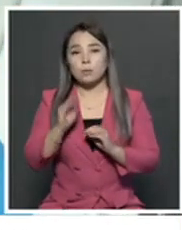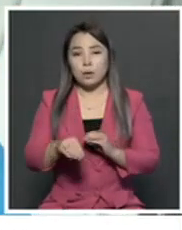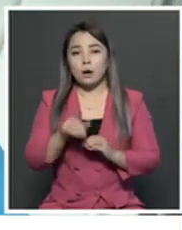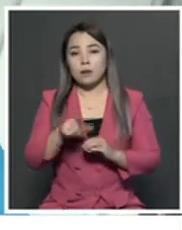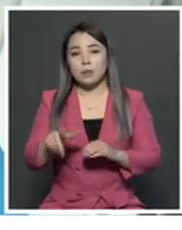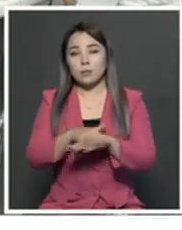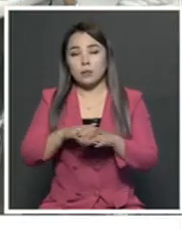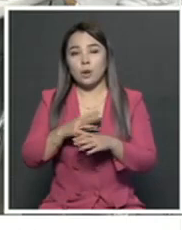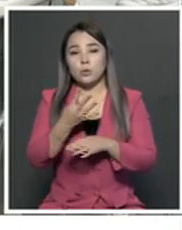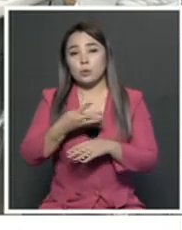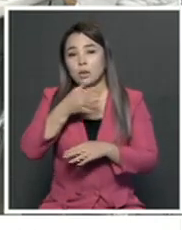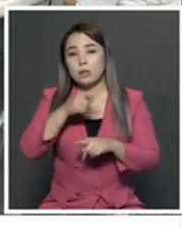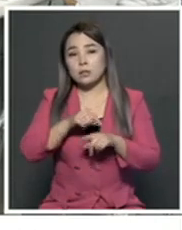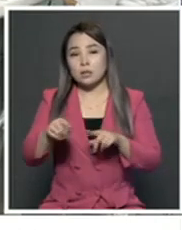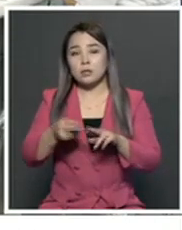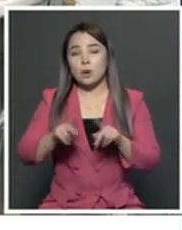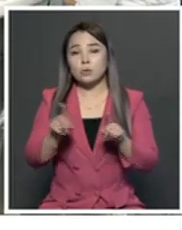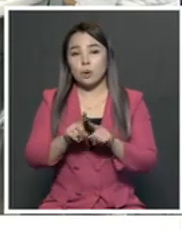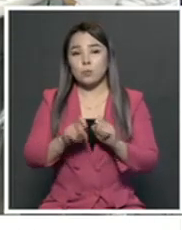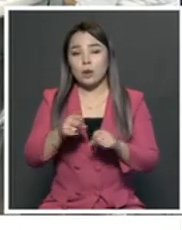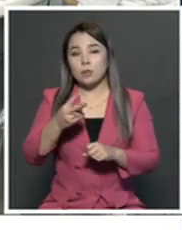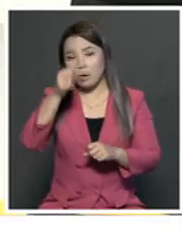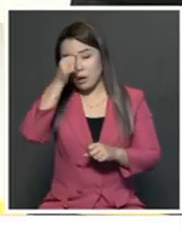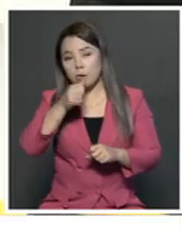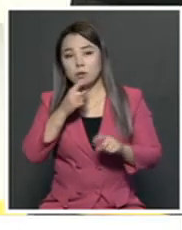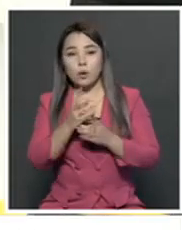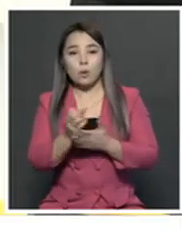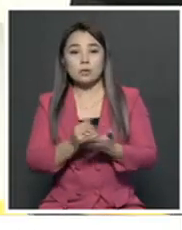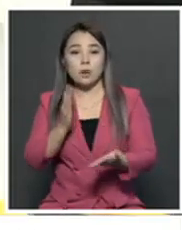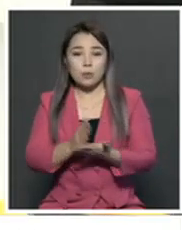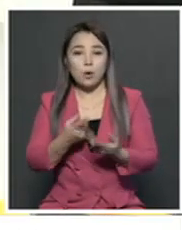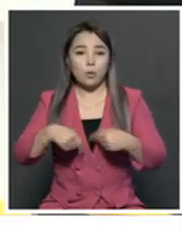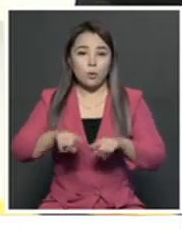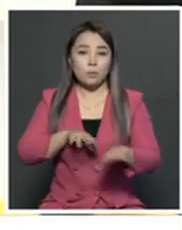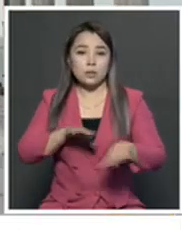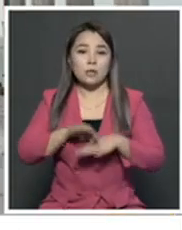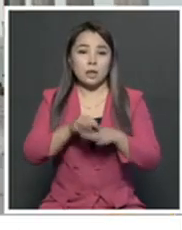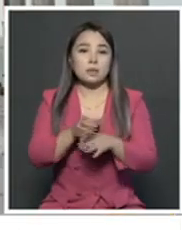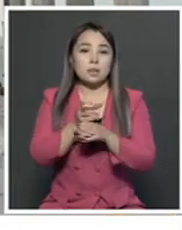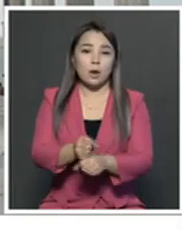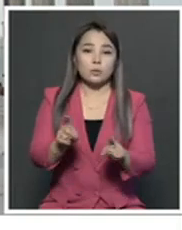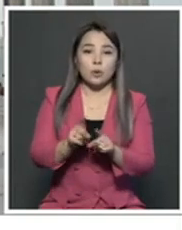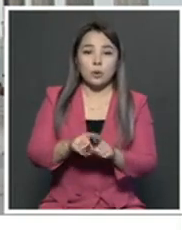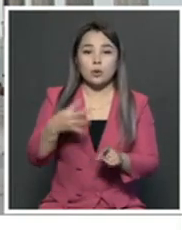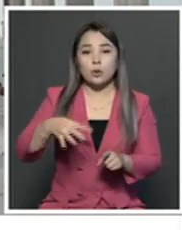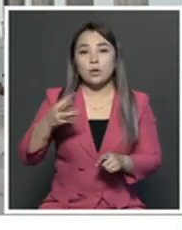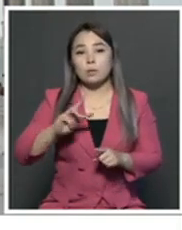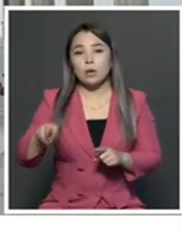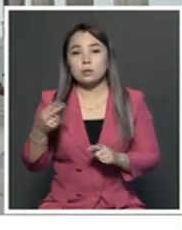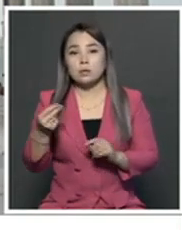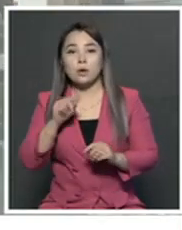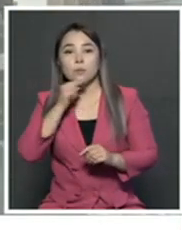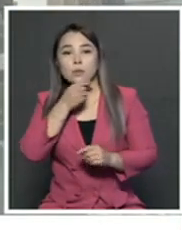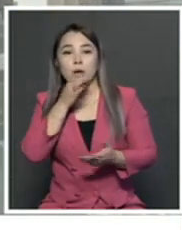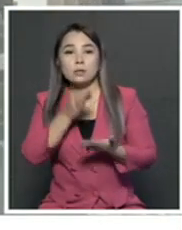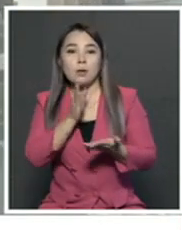сағатта анықтай алады. Дәрінің 2 айлық қоры бар. Сондай-ақ әкім биыл жоспарлы қоғамдық шараларда қысқартудың нәтижесінде 43 миллиард теңгенің